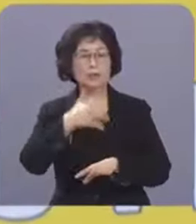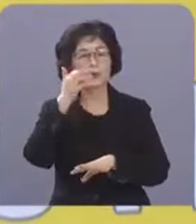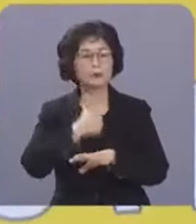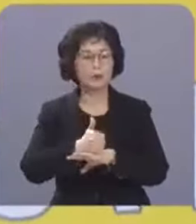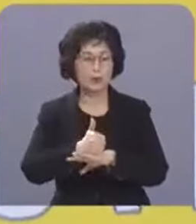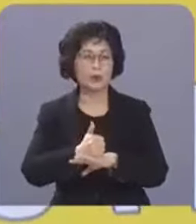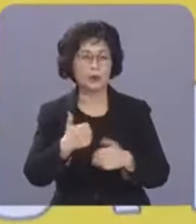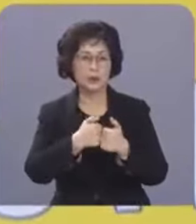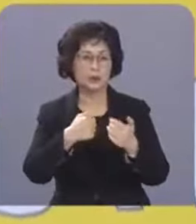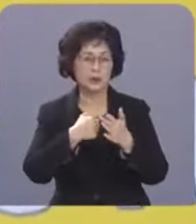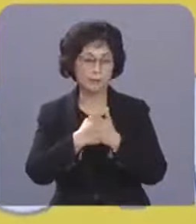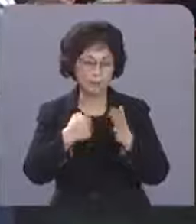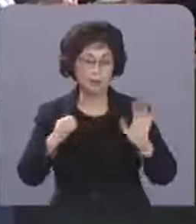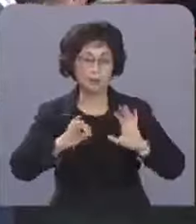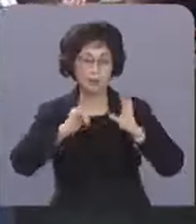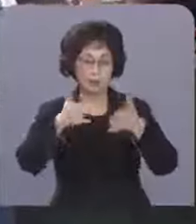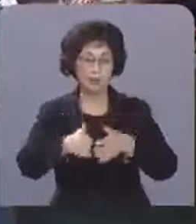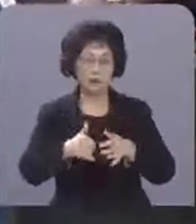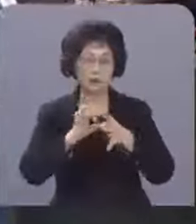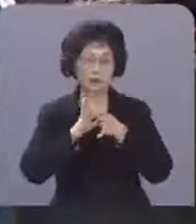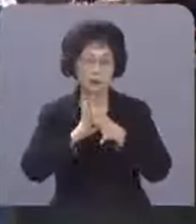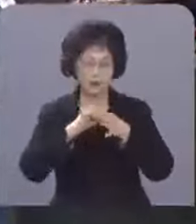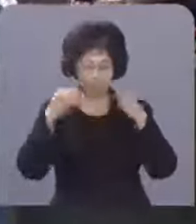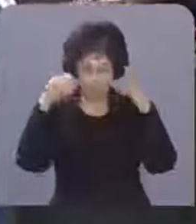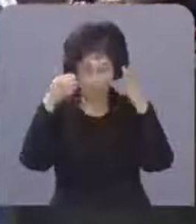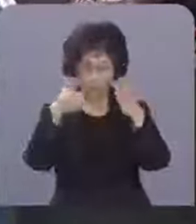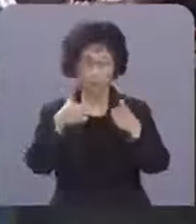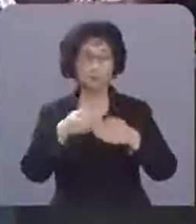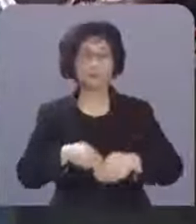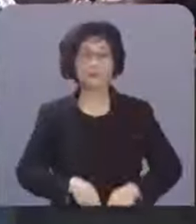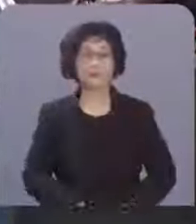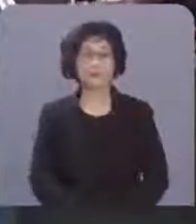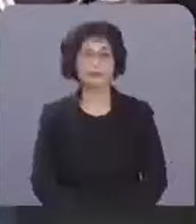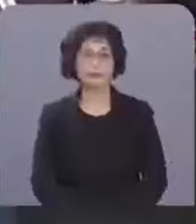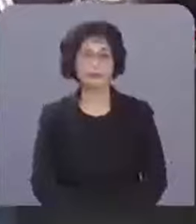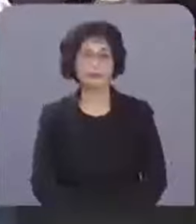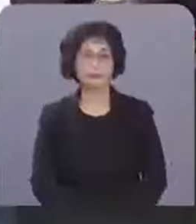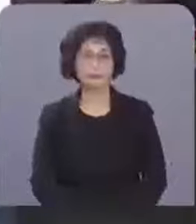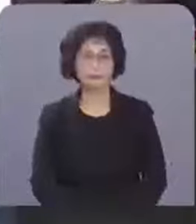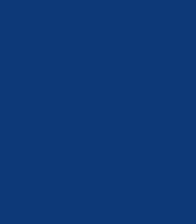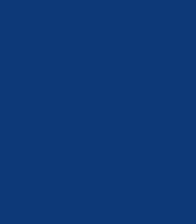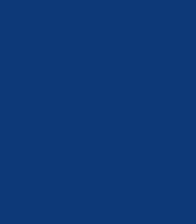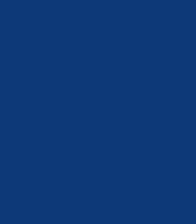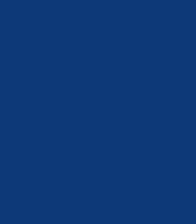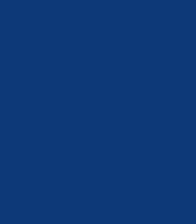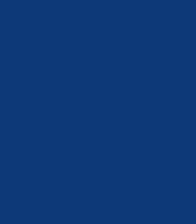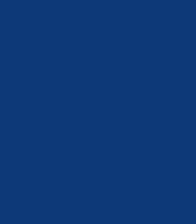만큼 세계에 이목이 쏠리고 있습니다. KBS 뉴스 최휘지입니다.